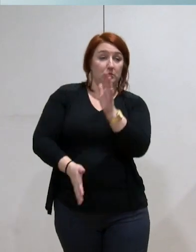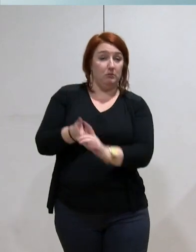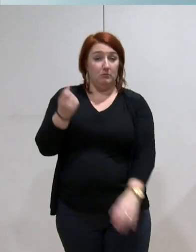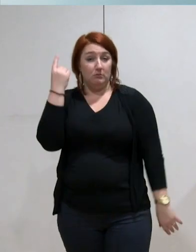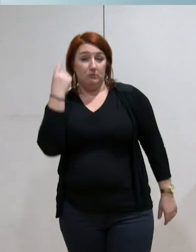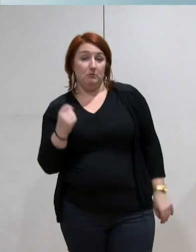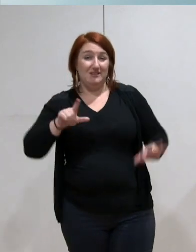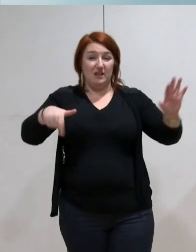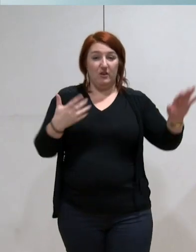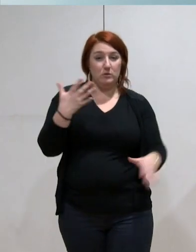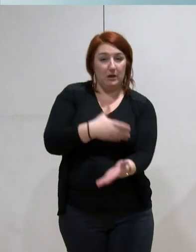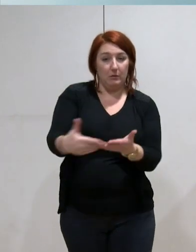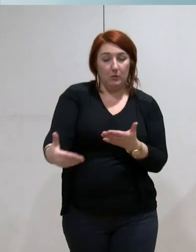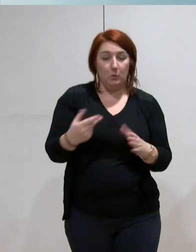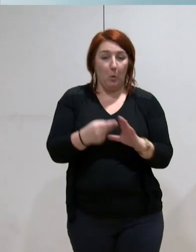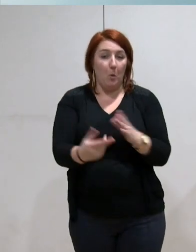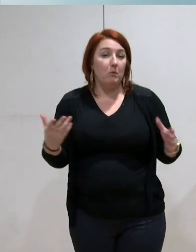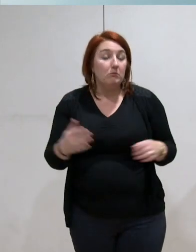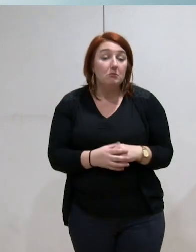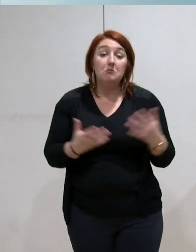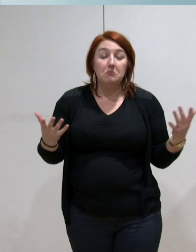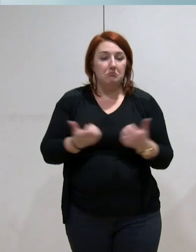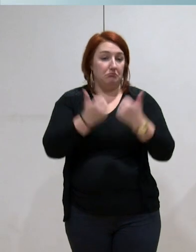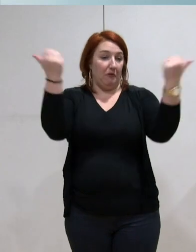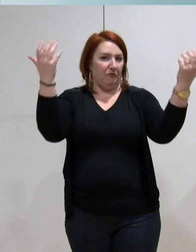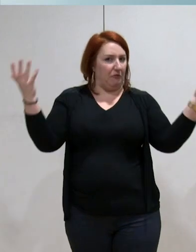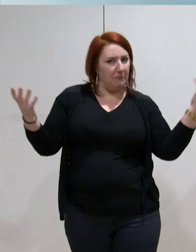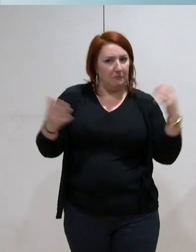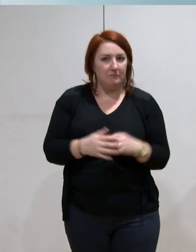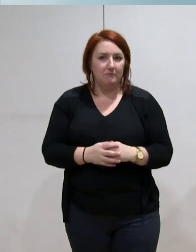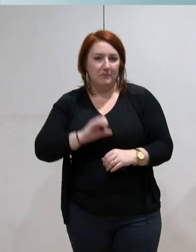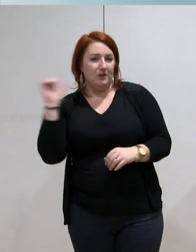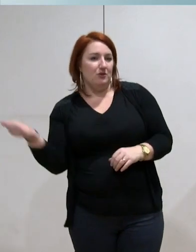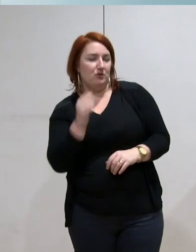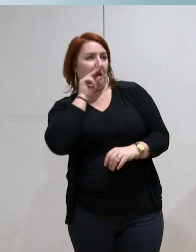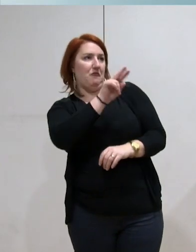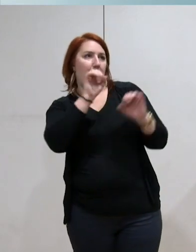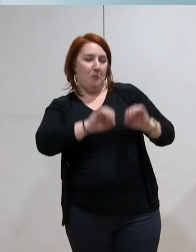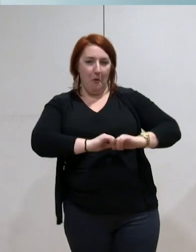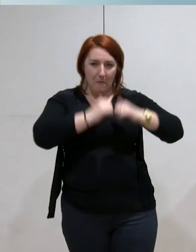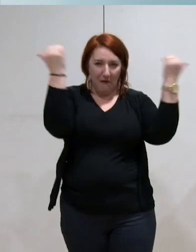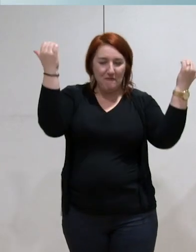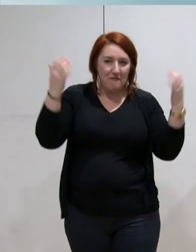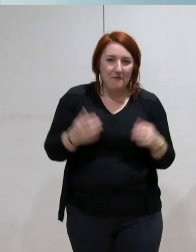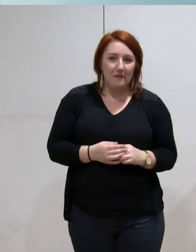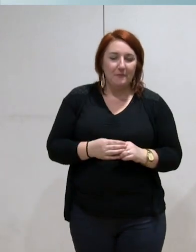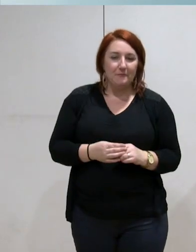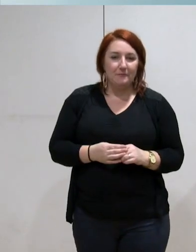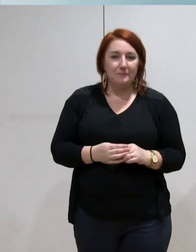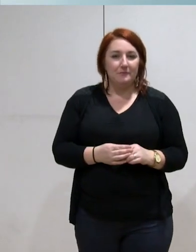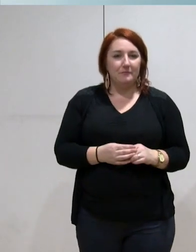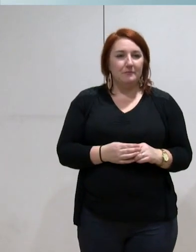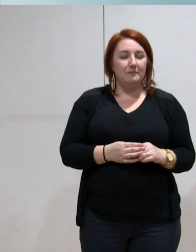7 million et demi voilà chacun constatera la contradiction entre les deux entre